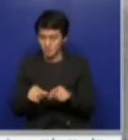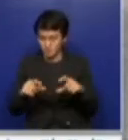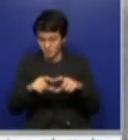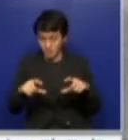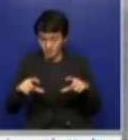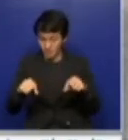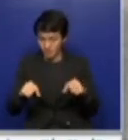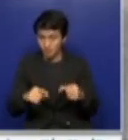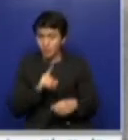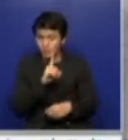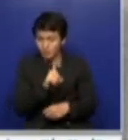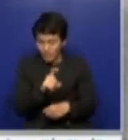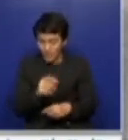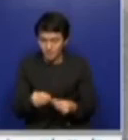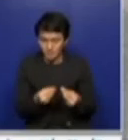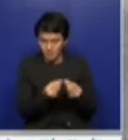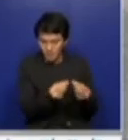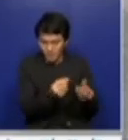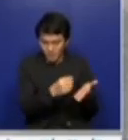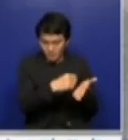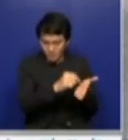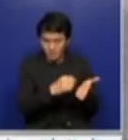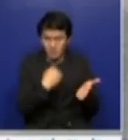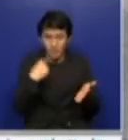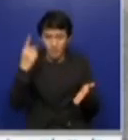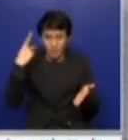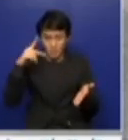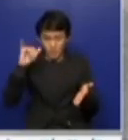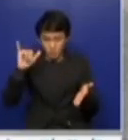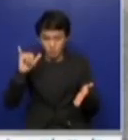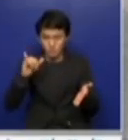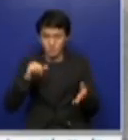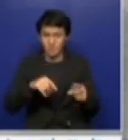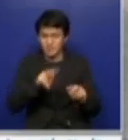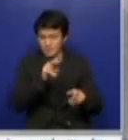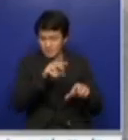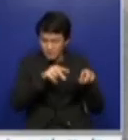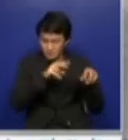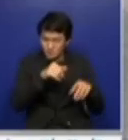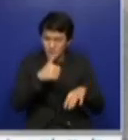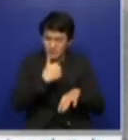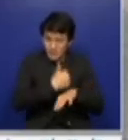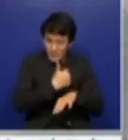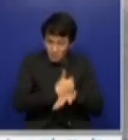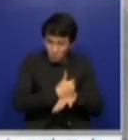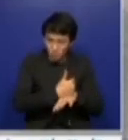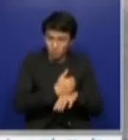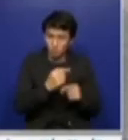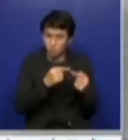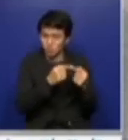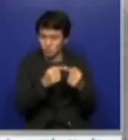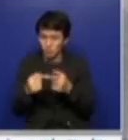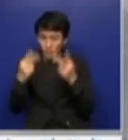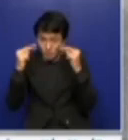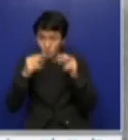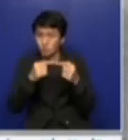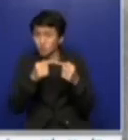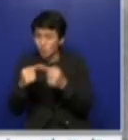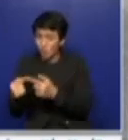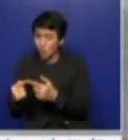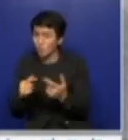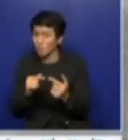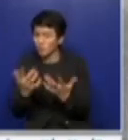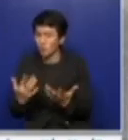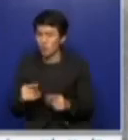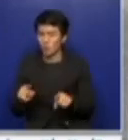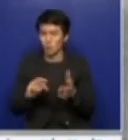อกประยุทธ์บริหารประเทศต่อหรือไม่จะได้พิสูจน์กันจัดๆว่าประชาชนต้องการ